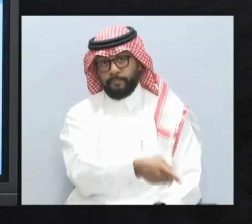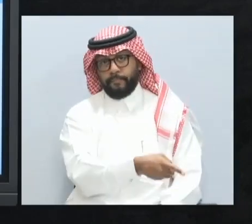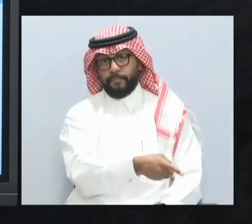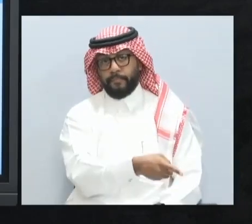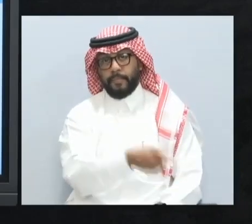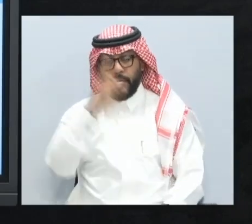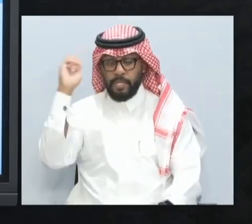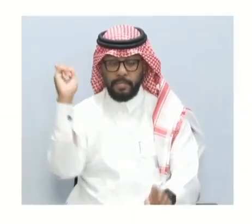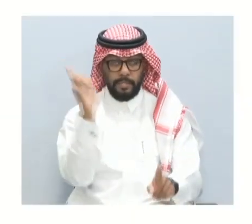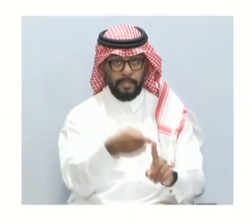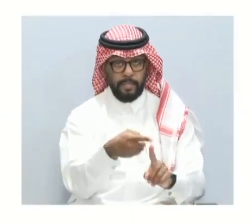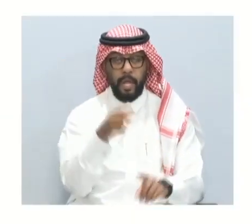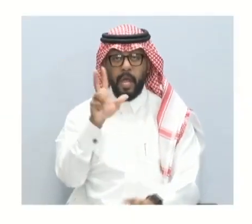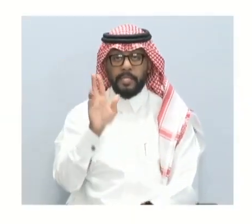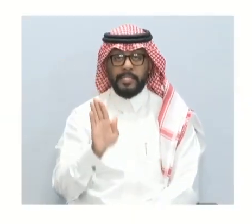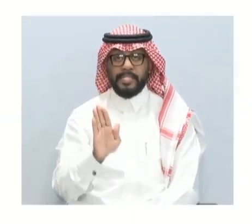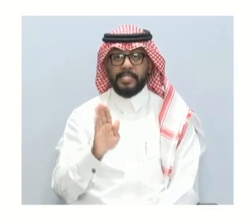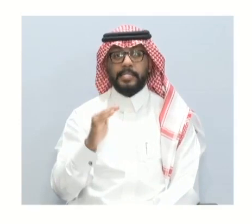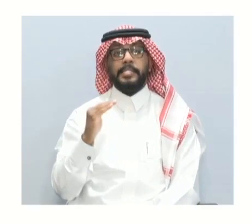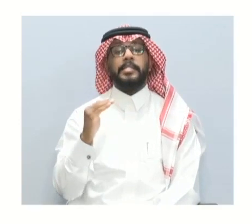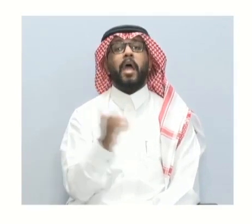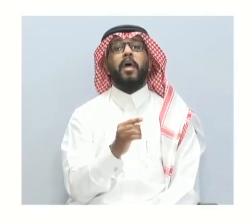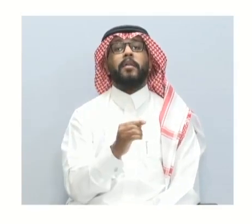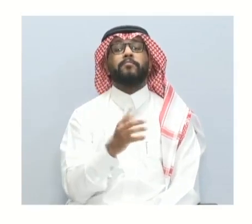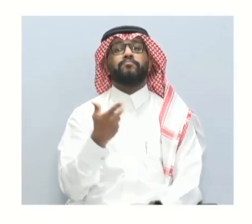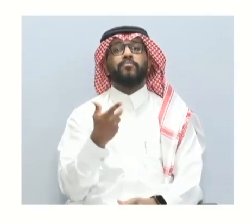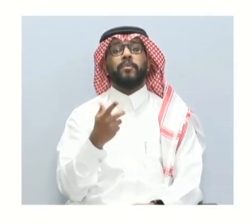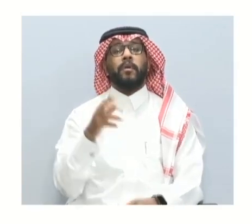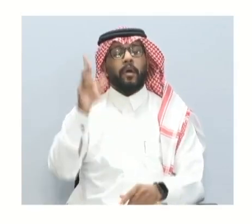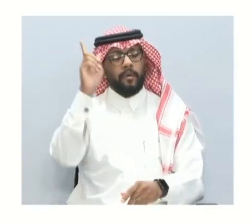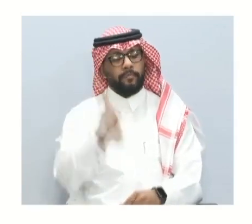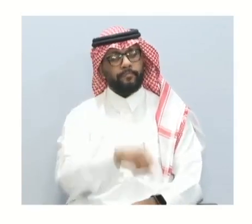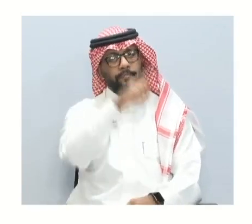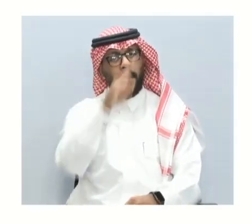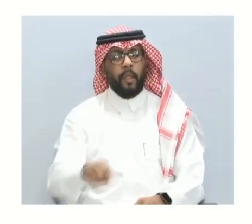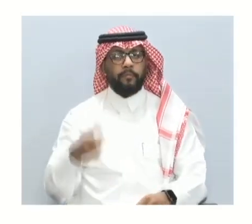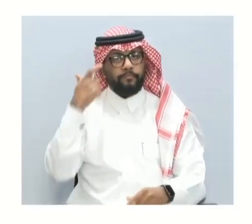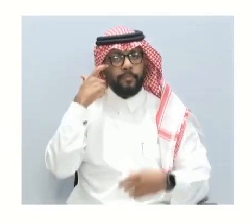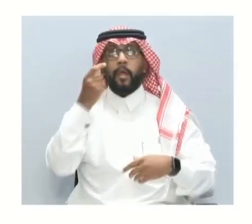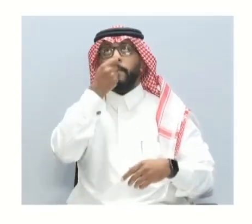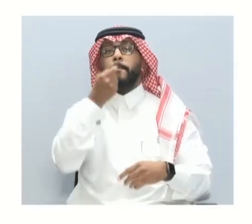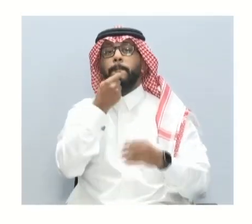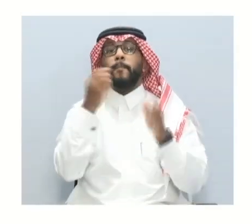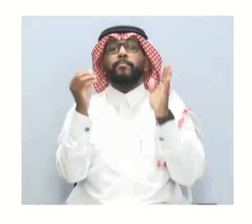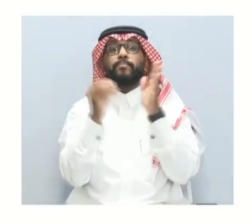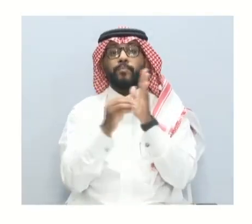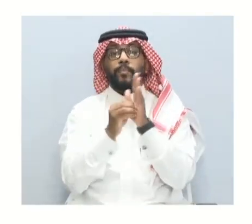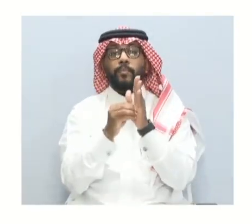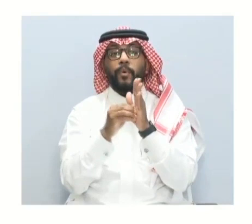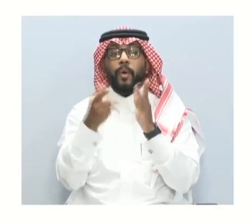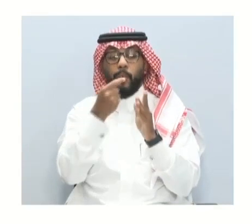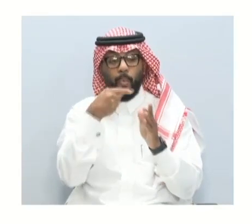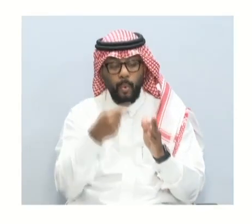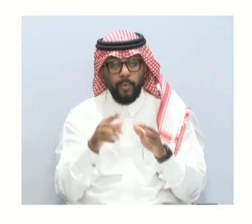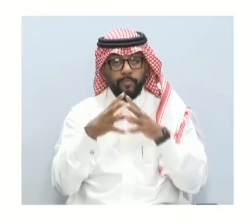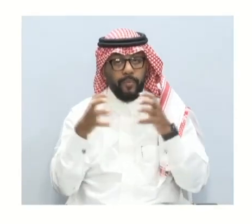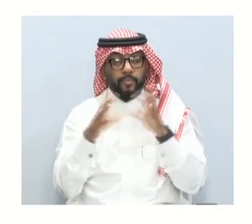مخرج من مله الاسلام يقول الله جل وعلا وما يعلمان من من احد حتى يقولا انما نحن فتنه